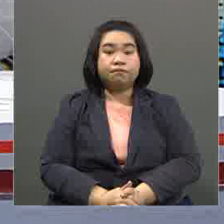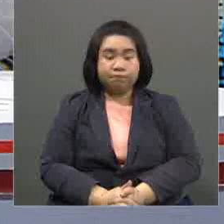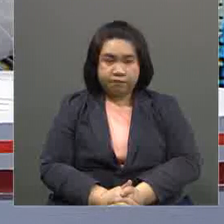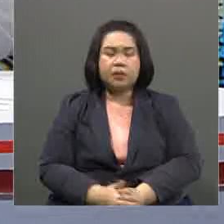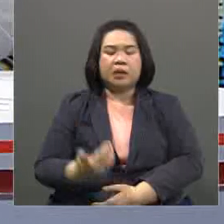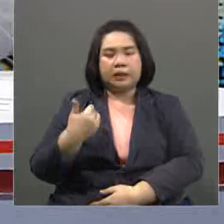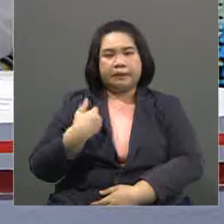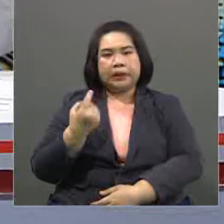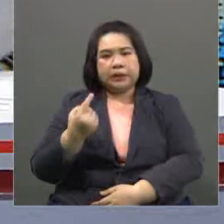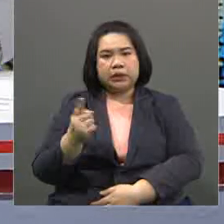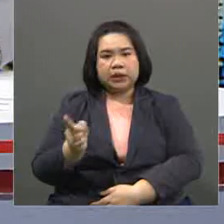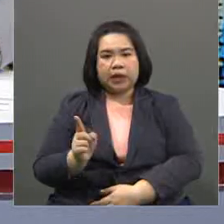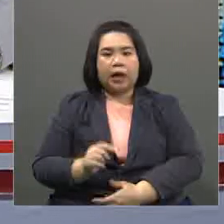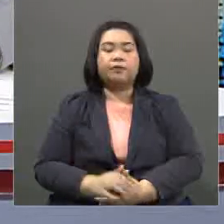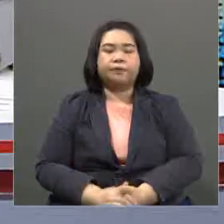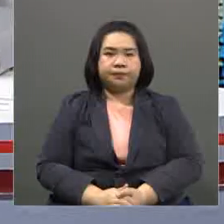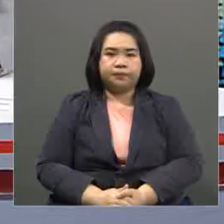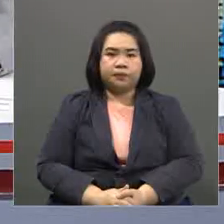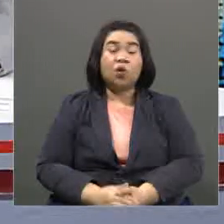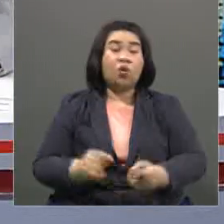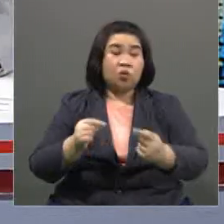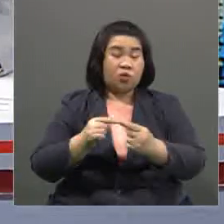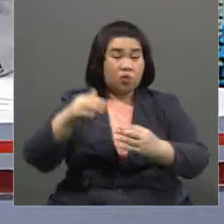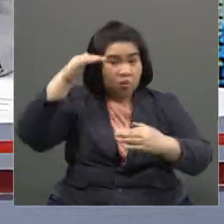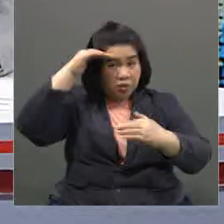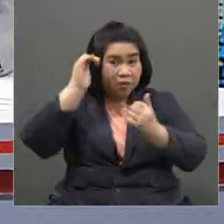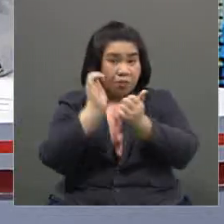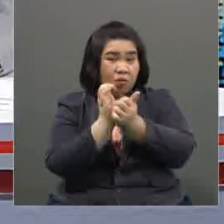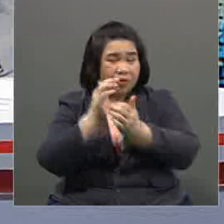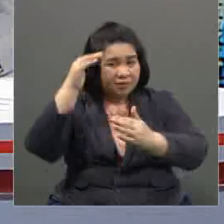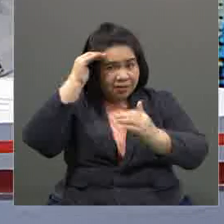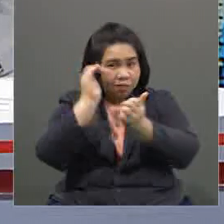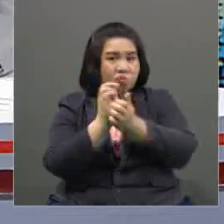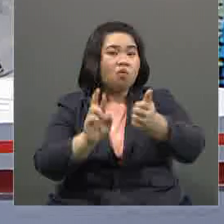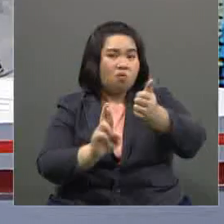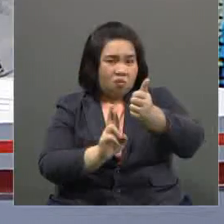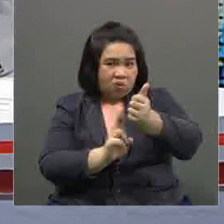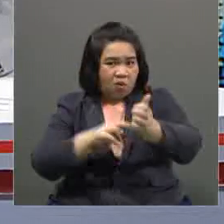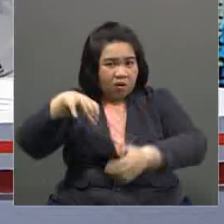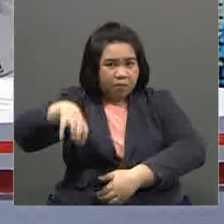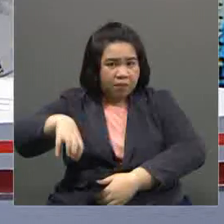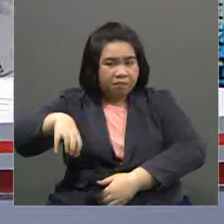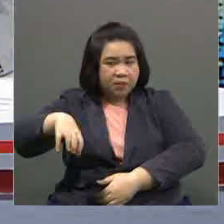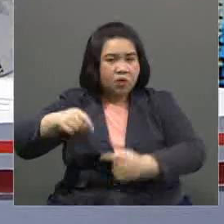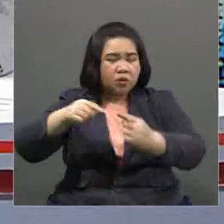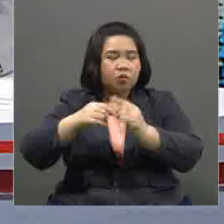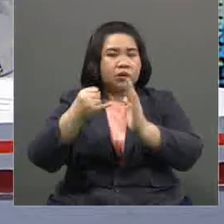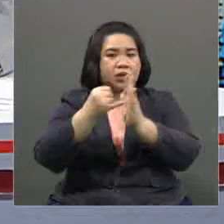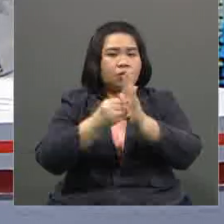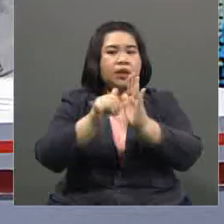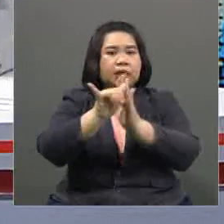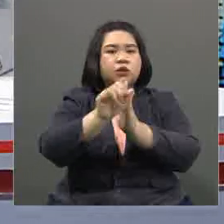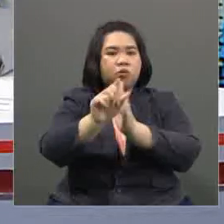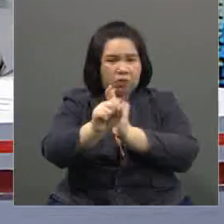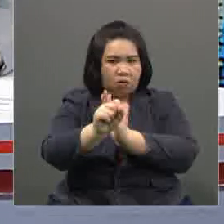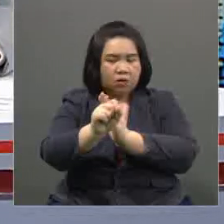ส่วนอีกหนคดีนะคะกรณีที่ตำรวจยศร้อยตำรวจเอกค่ะตำแหน่งรองสารวัตสืบสวนสภป่าติ้วที่จังหวัดยโสธรนะคะ